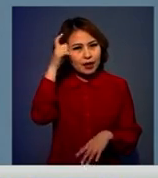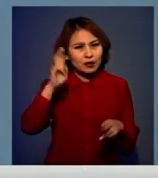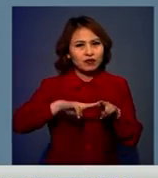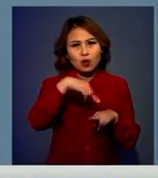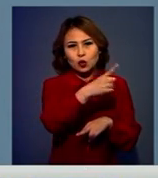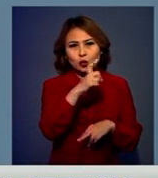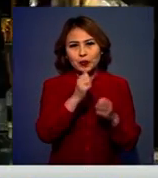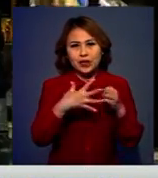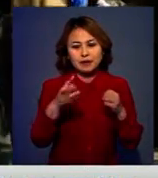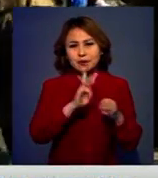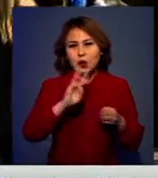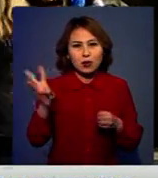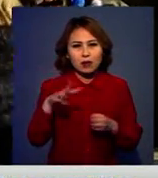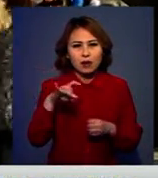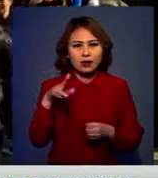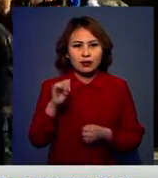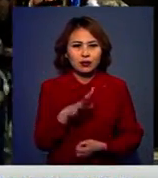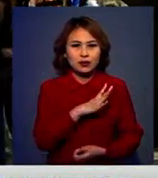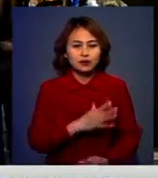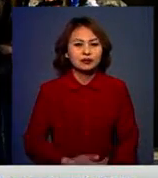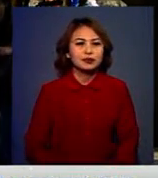115 миллион марка төлеген.